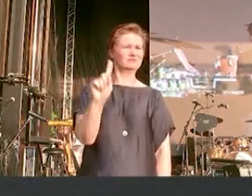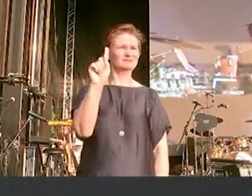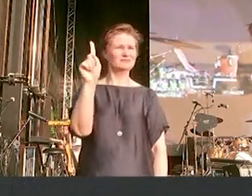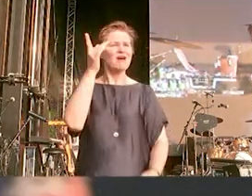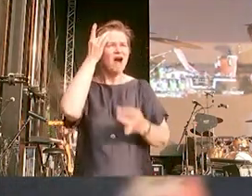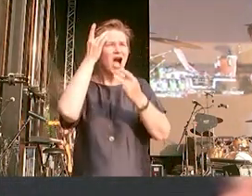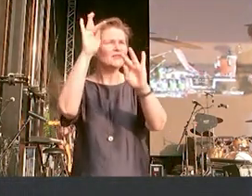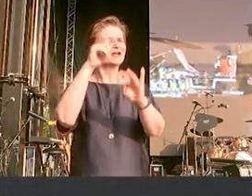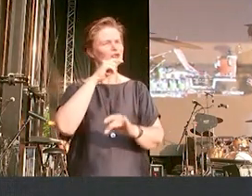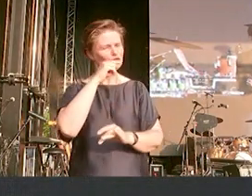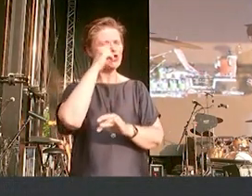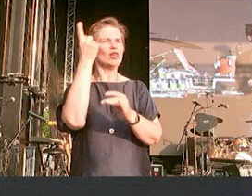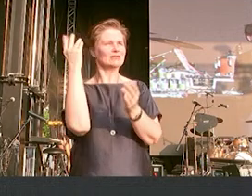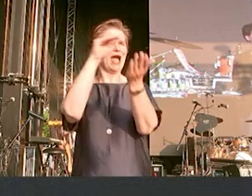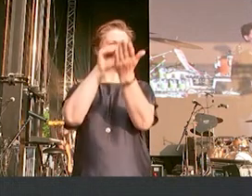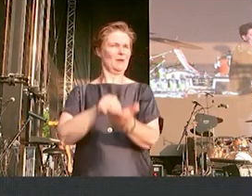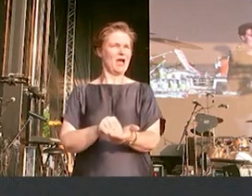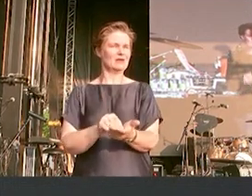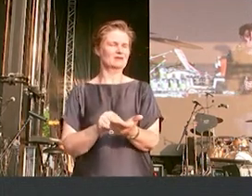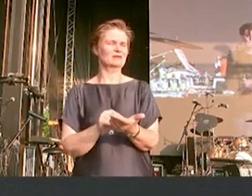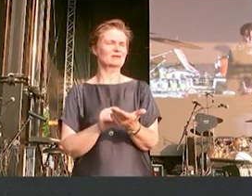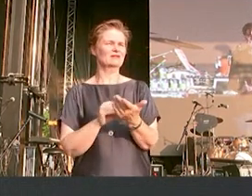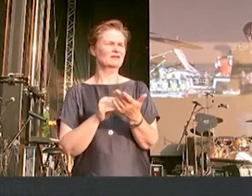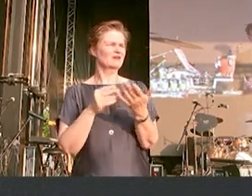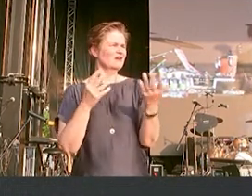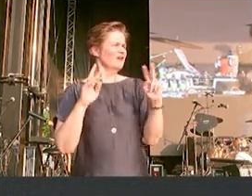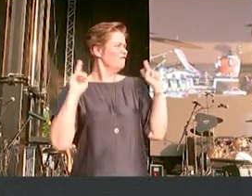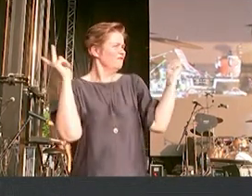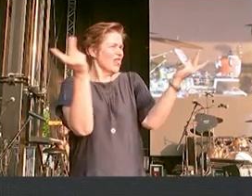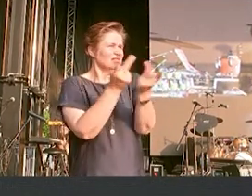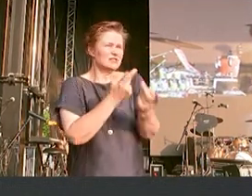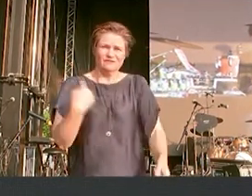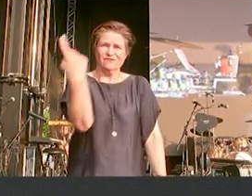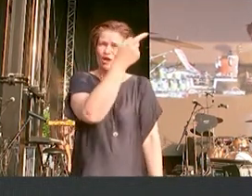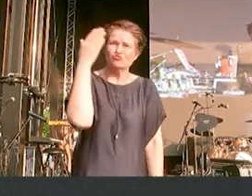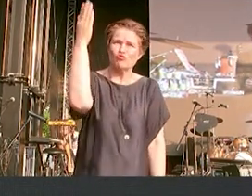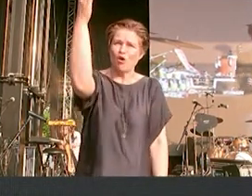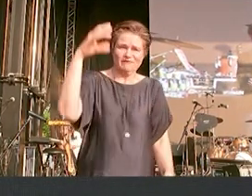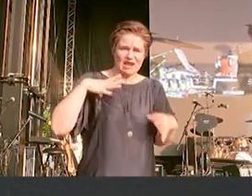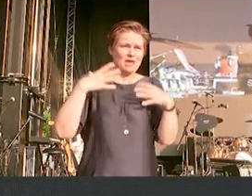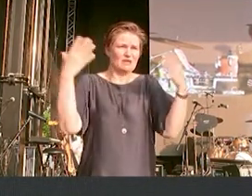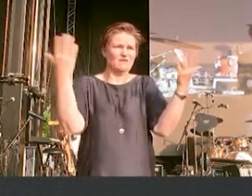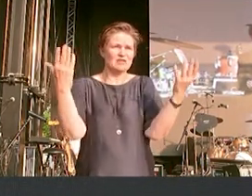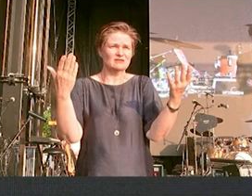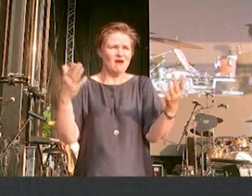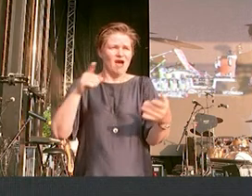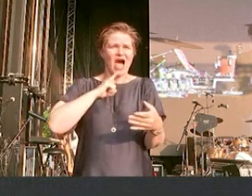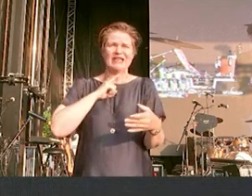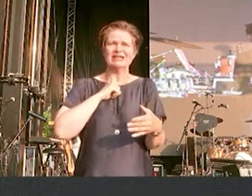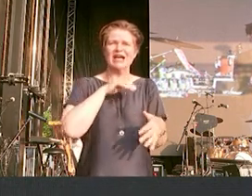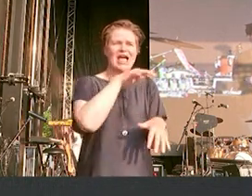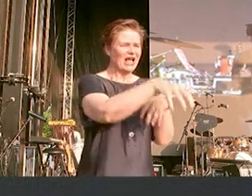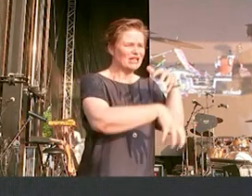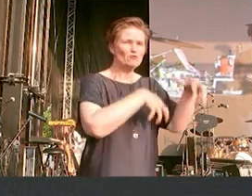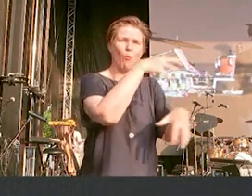und des Stolzes verstehen lassen. In welcher Welt wollen wir leben? Wollen wir die eigenen Ressourcen